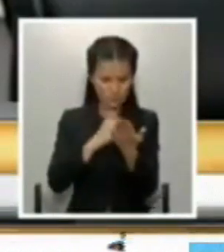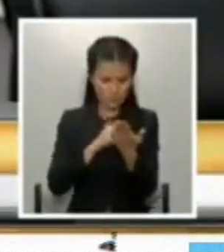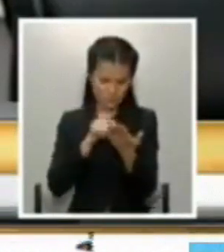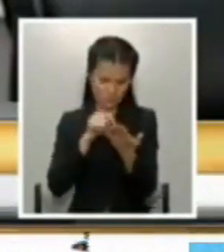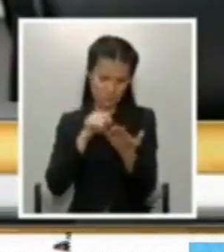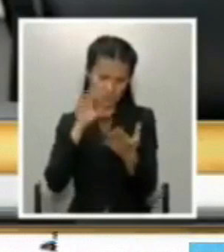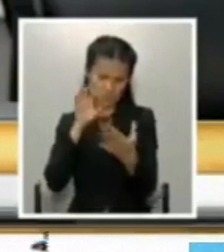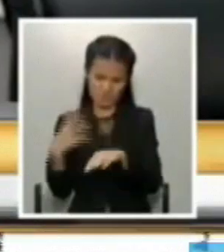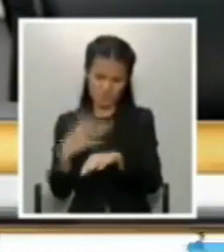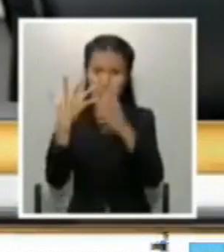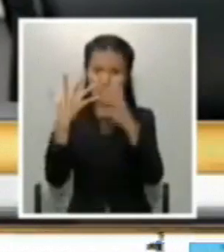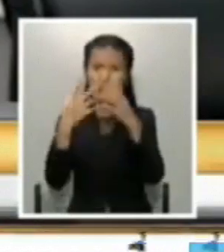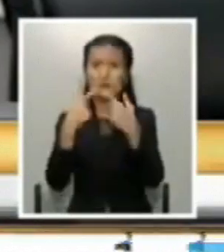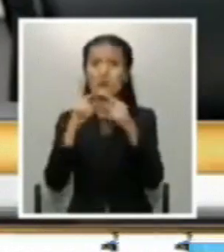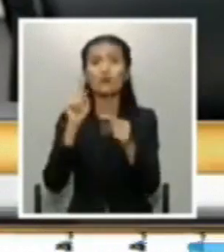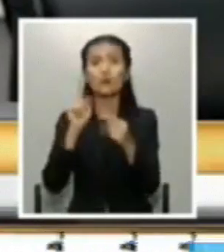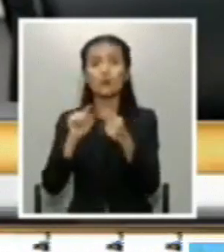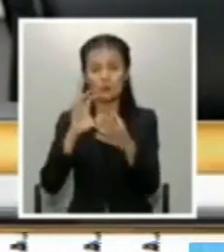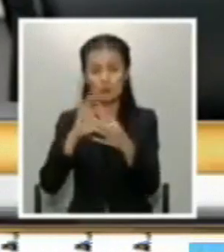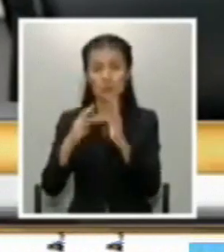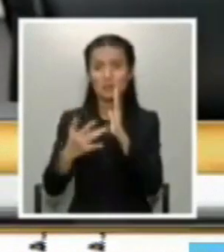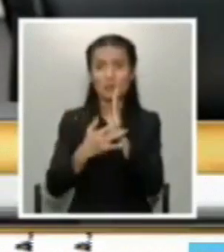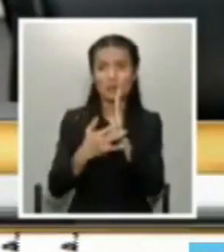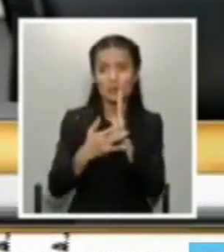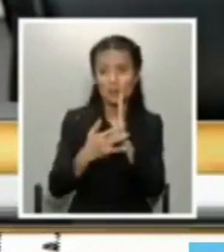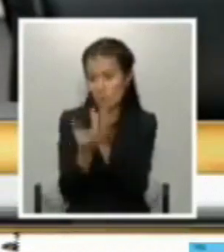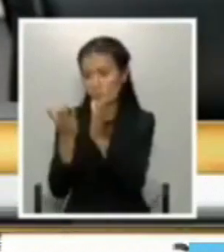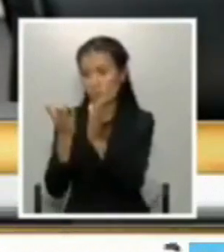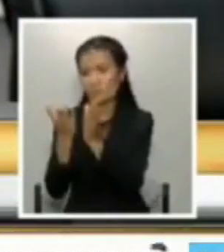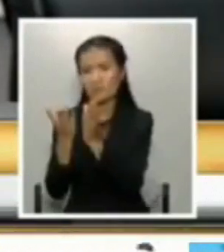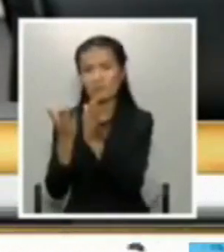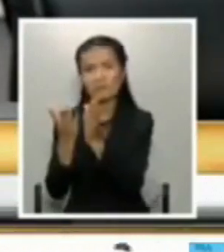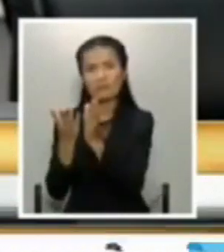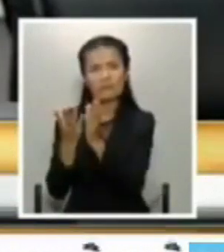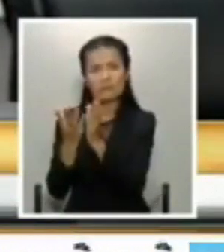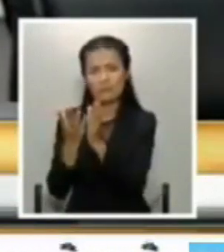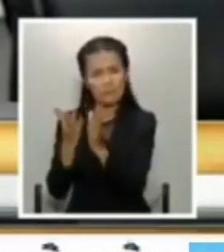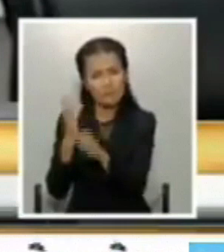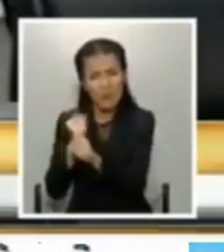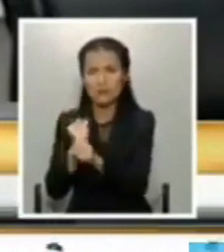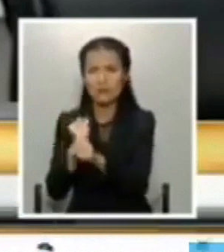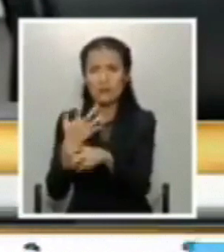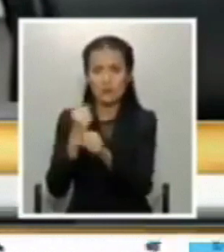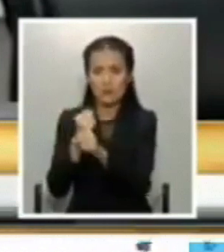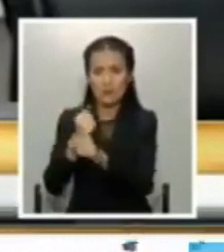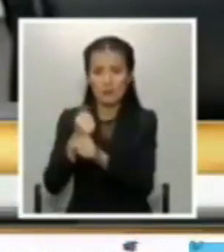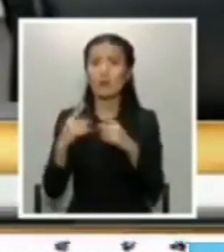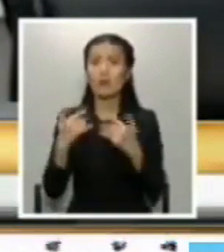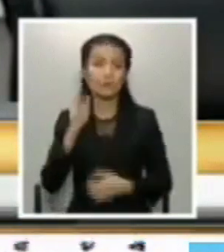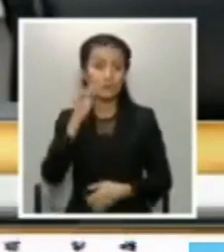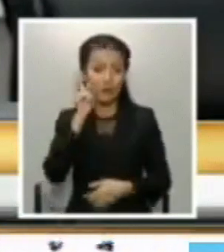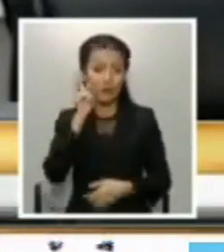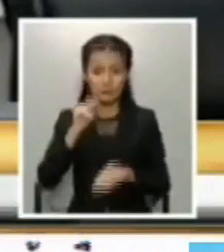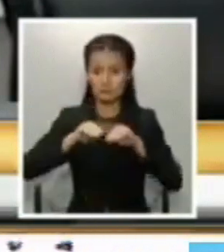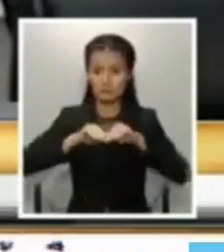มรสเป็นผู้บริหารเนชั่นแทนไม่รู้สื่อแทรกแซงการเมืองหรือการเมืองแทรกแซงสื่อ มาดามเดียนะ ปัดดาบปัดดาบก็เลือดเดือด